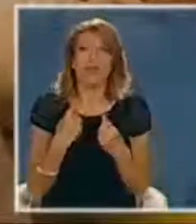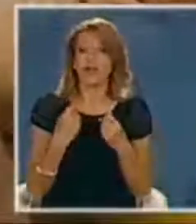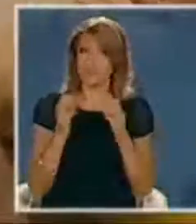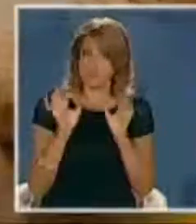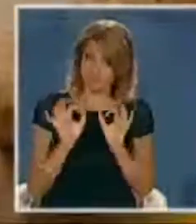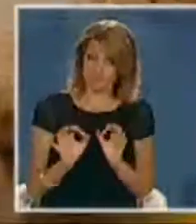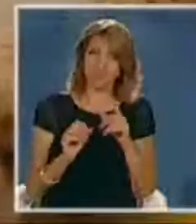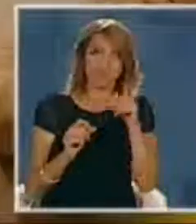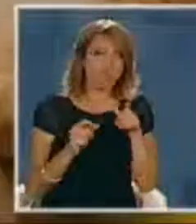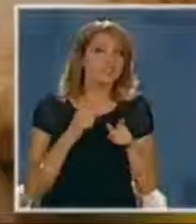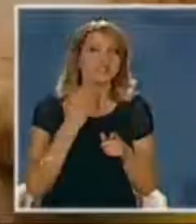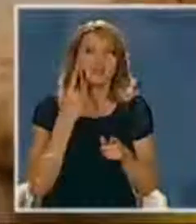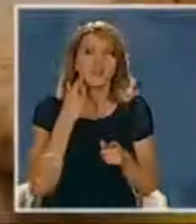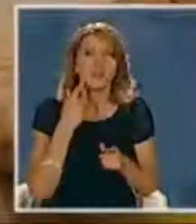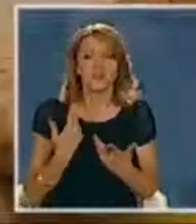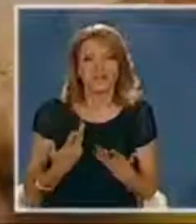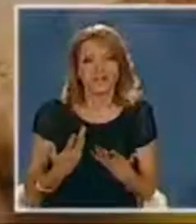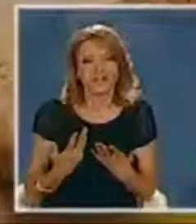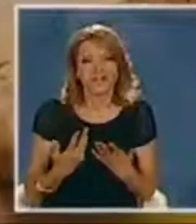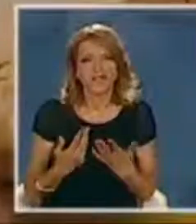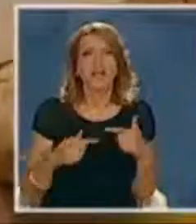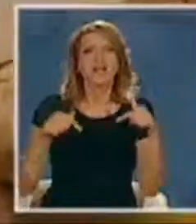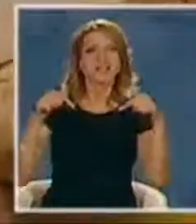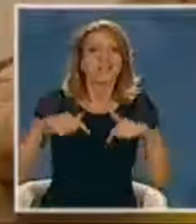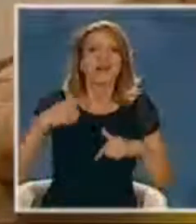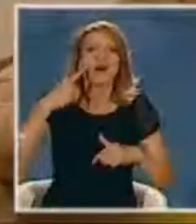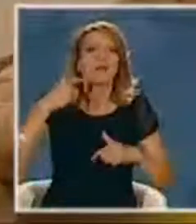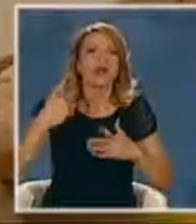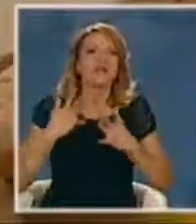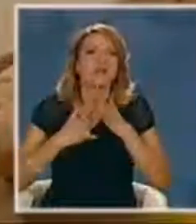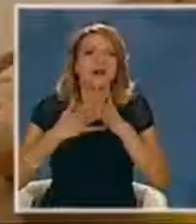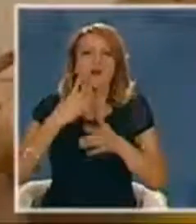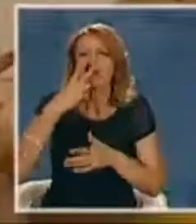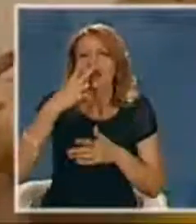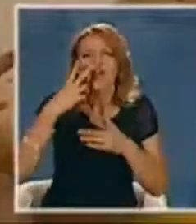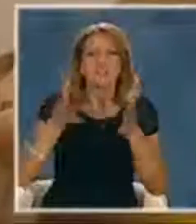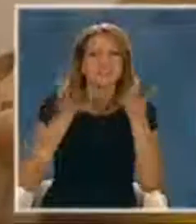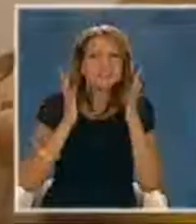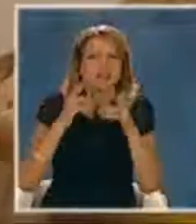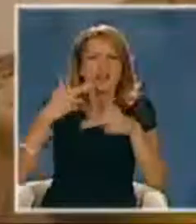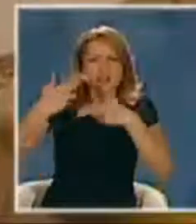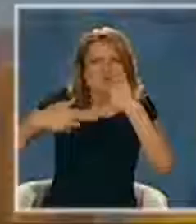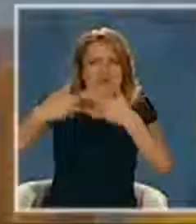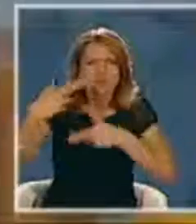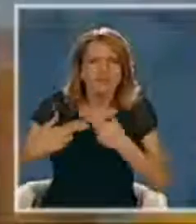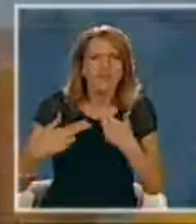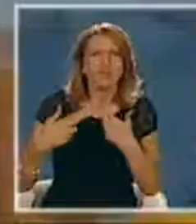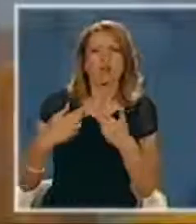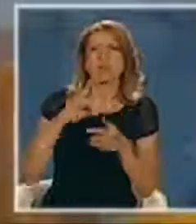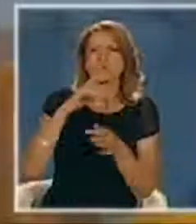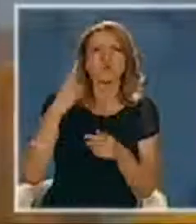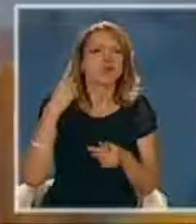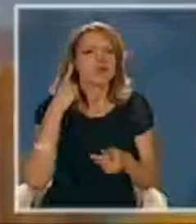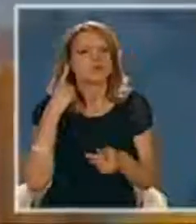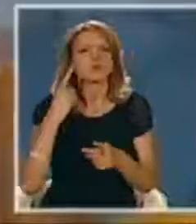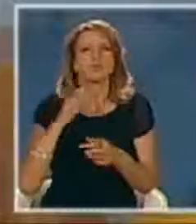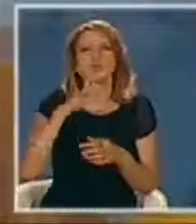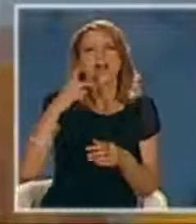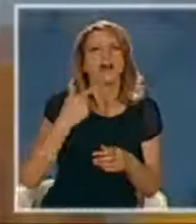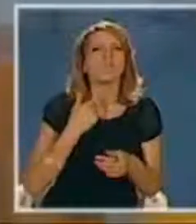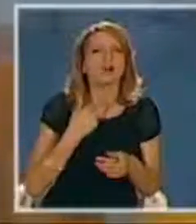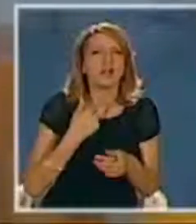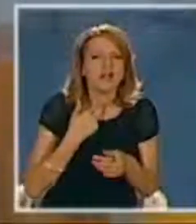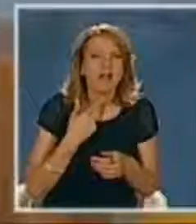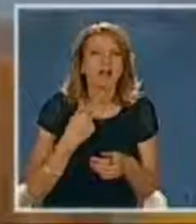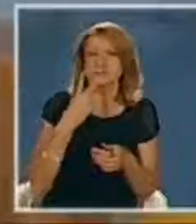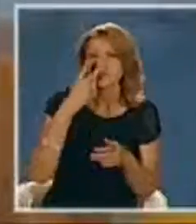млад, поколението гледа какви ли не филми, може като чуеш нечи глас или като ти види, имаш